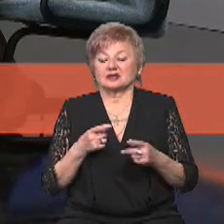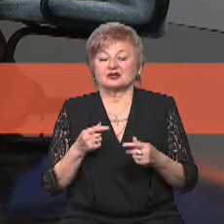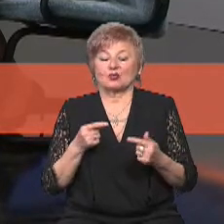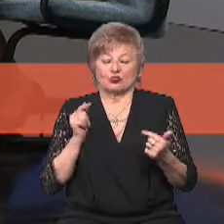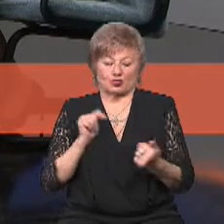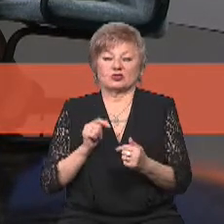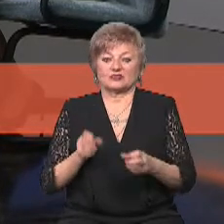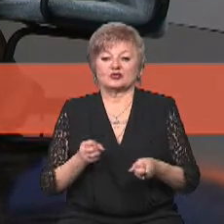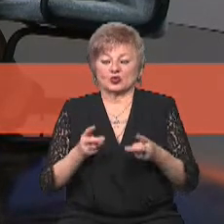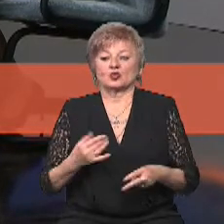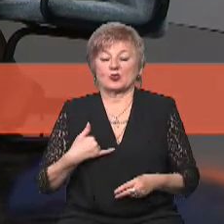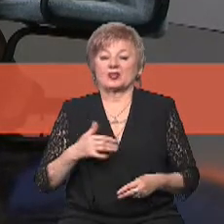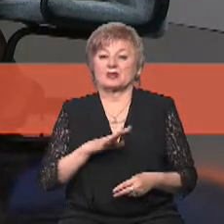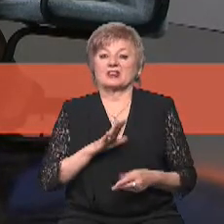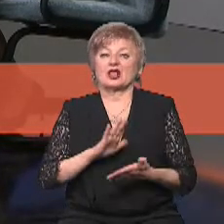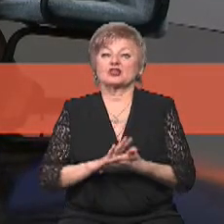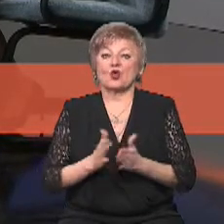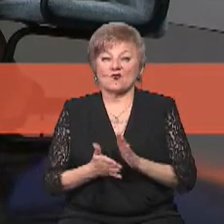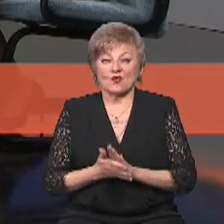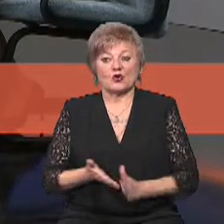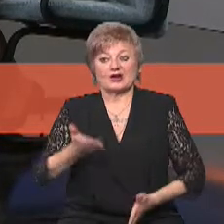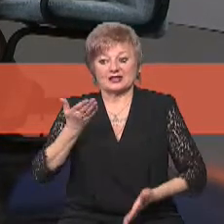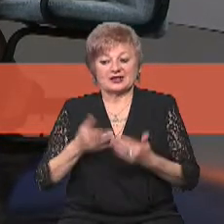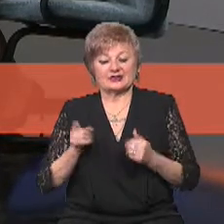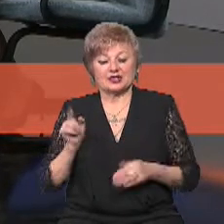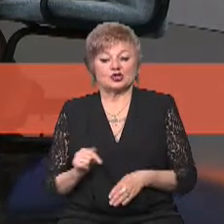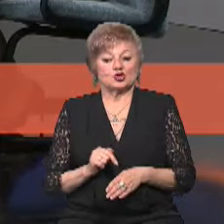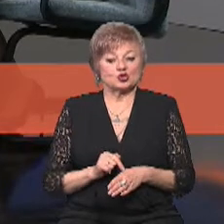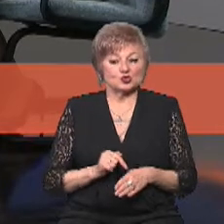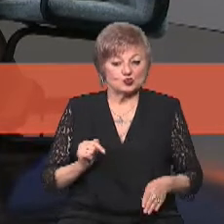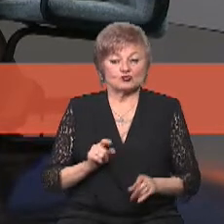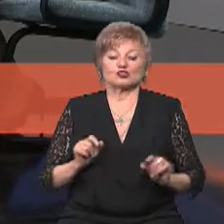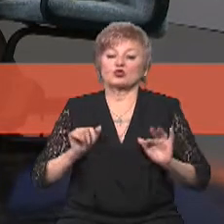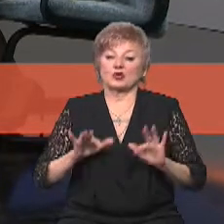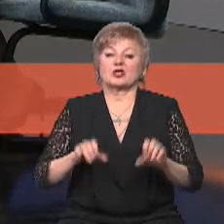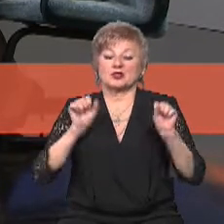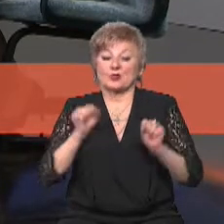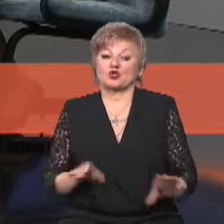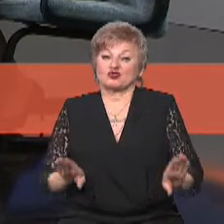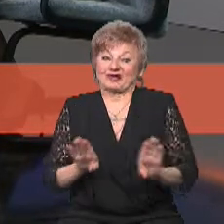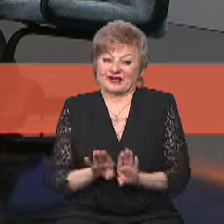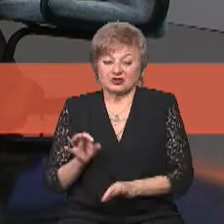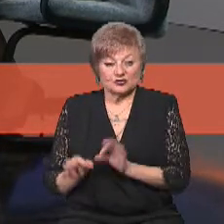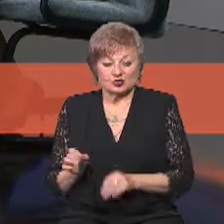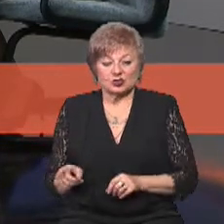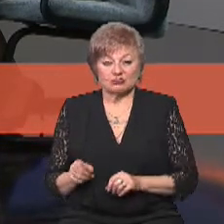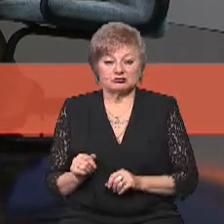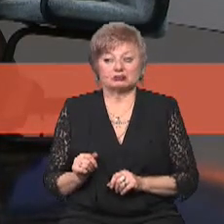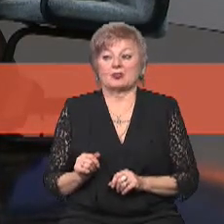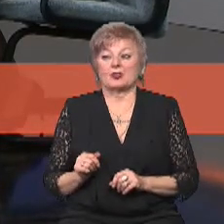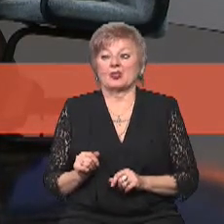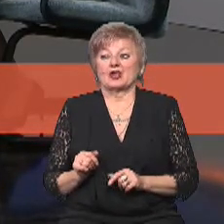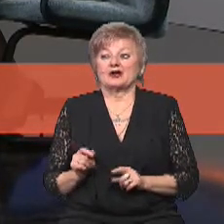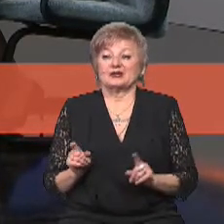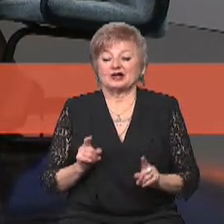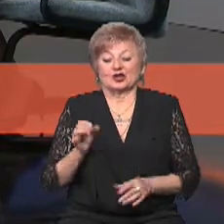наркозлочинності у нас була домовленість, що якщо вони відчувають, да, що справа може бути закрита, або ну,